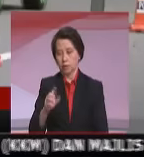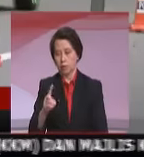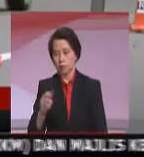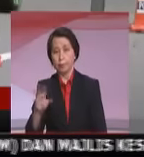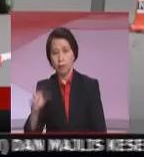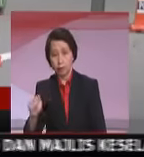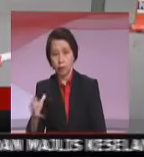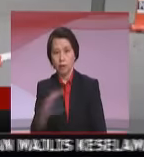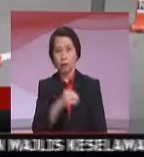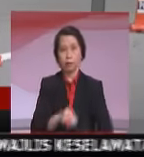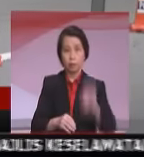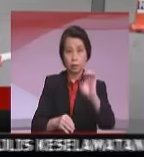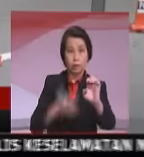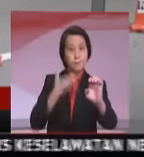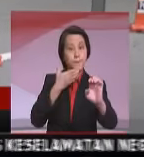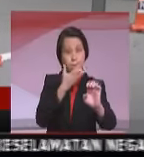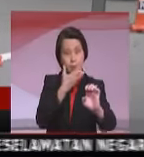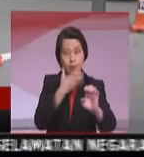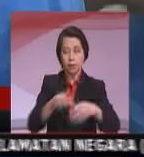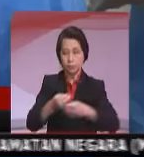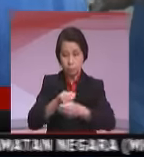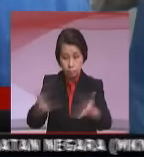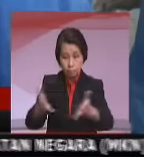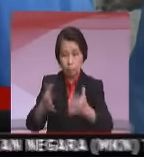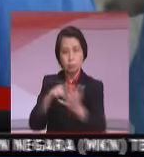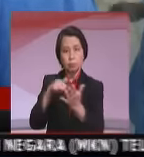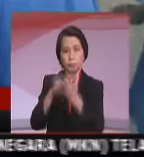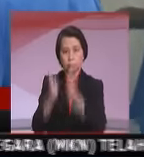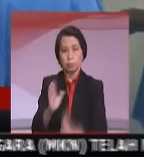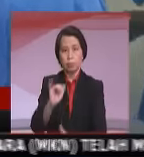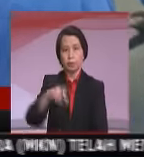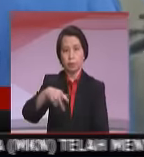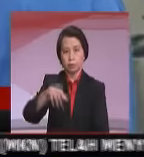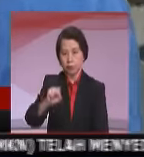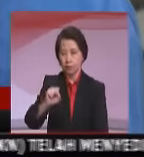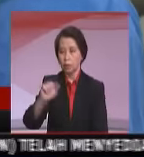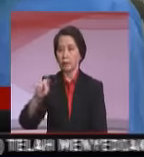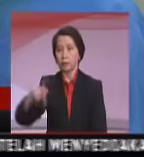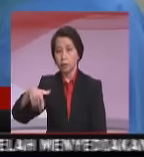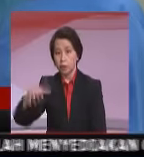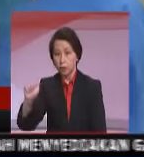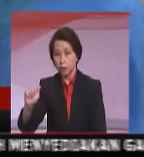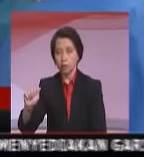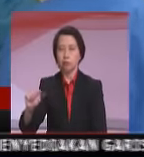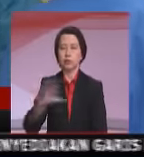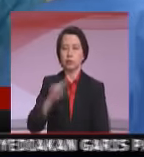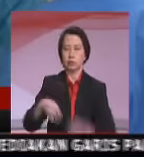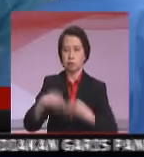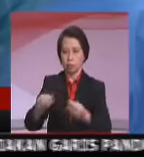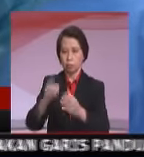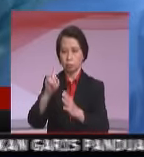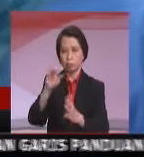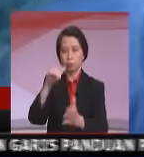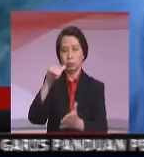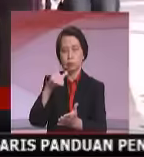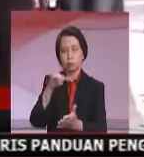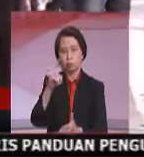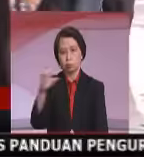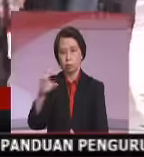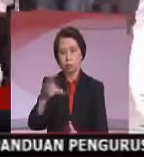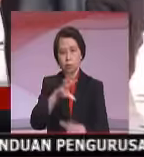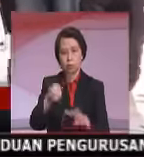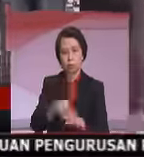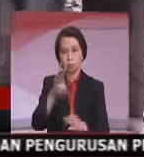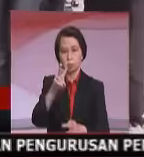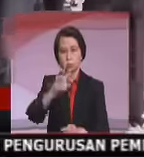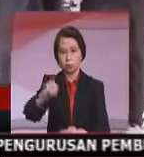itu, program e-belia turut diperluas kepada mahasiswa IPTA dan IPTS serta ditingkatkan kepada RM100 meliputi 2 juta